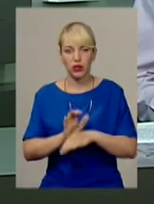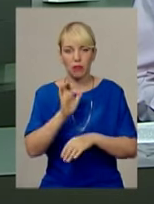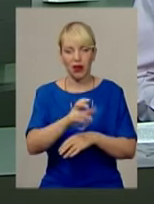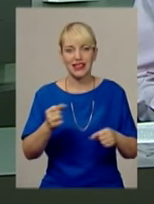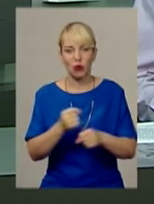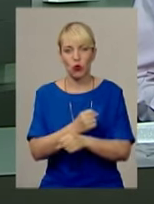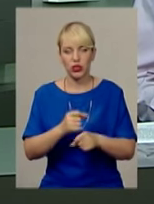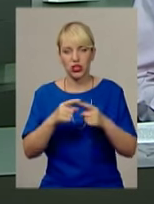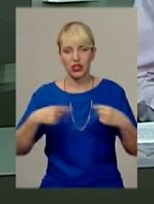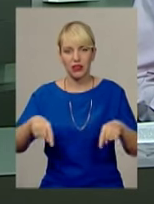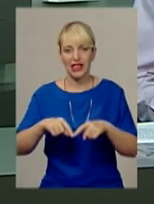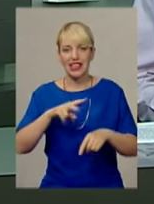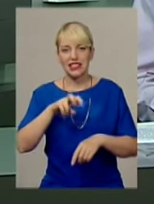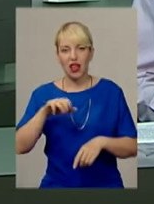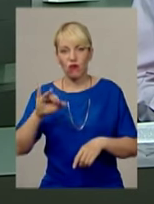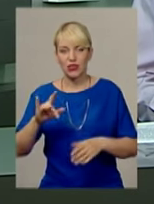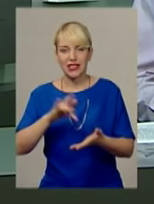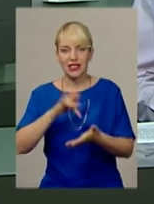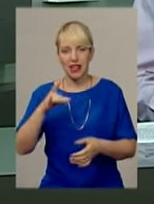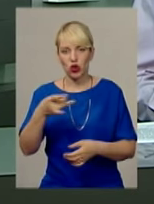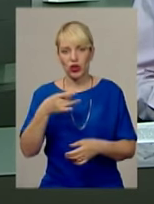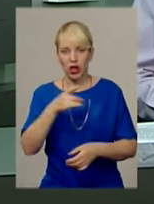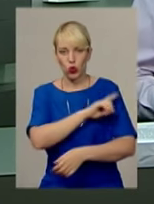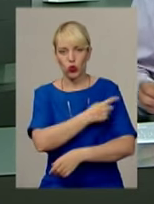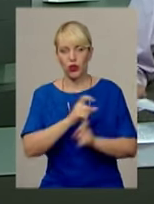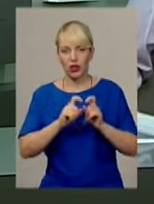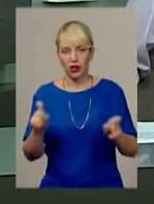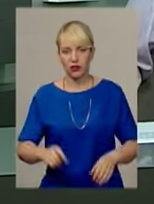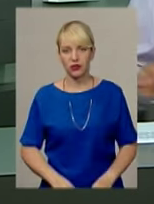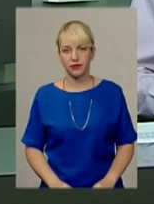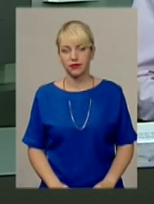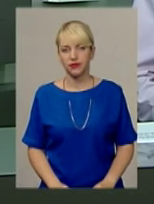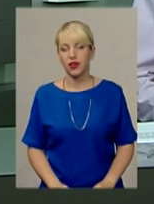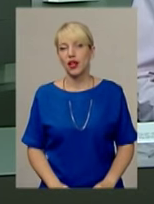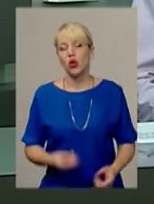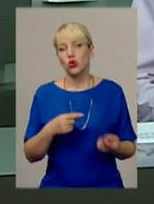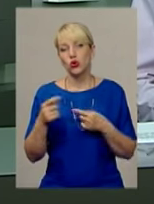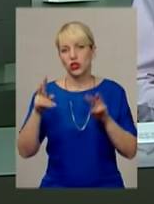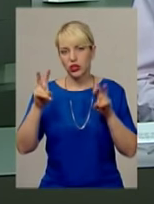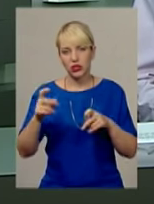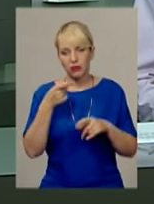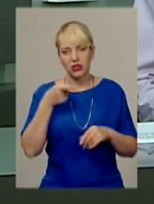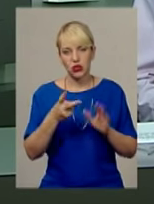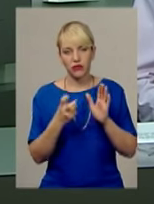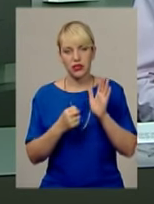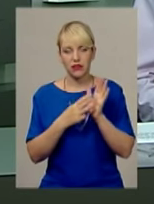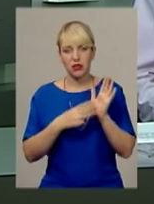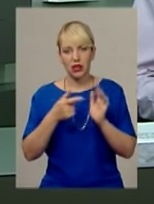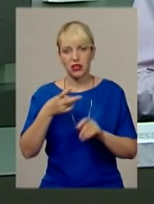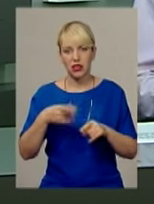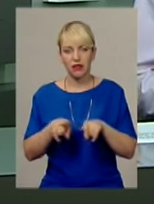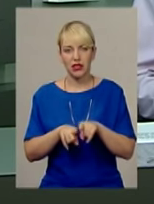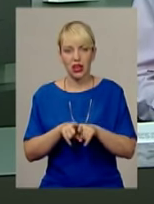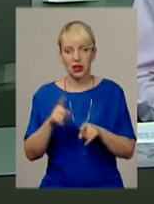травматологічного відділення Славутської центральної районної лікарні. До інших тем. 1218 гривень.